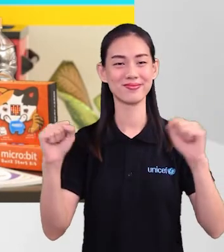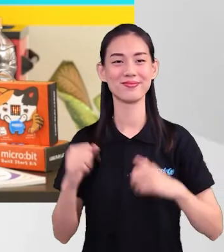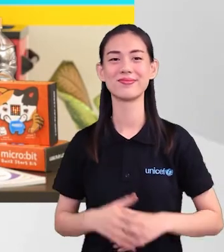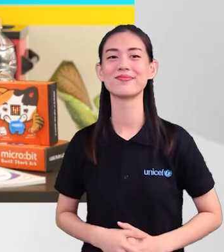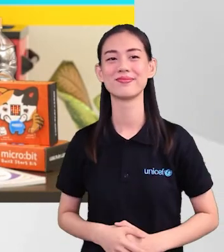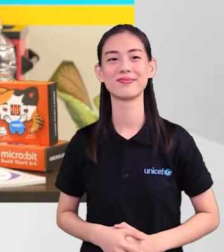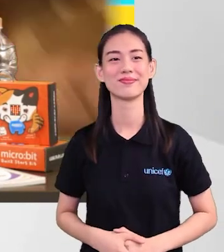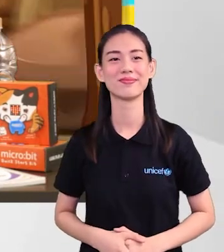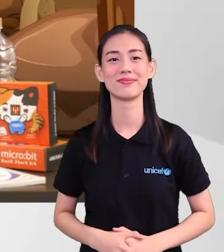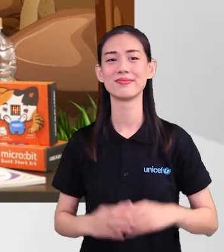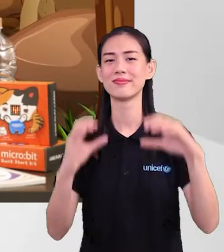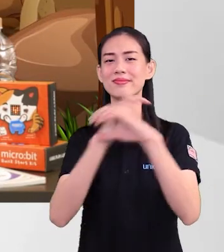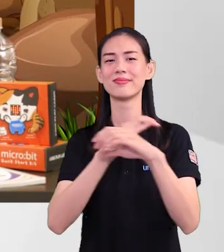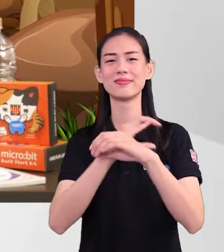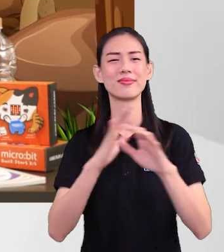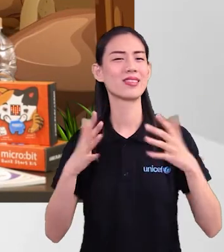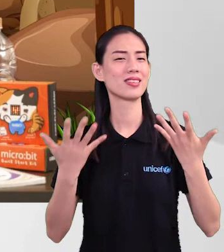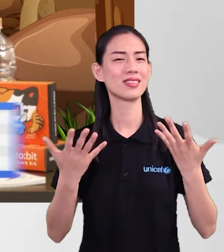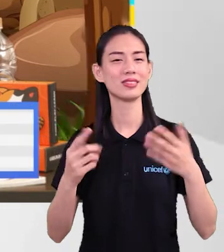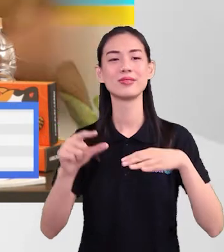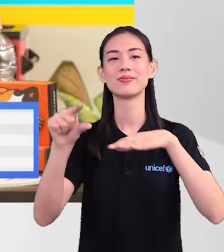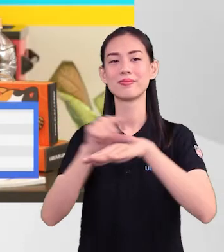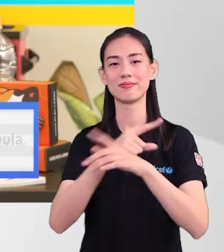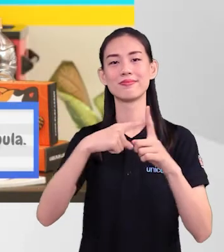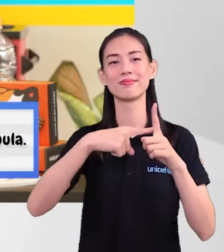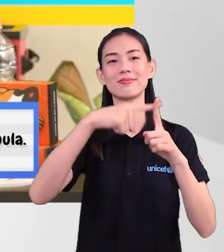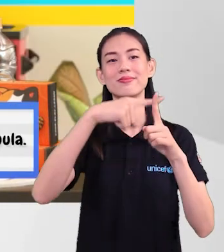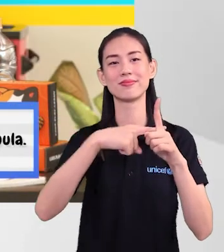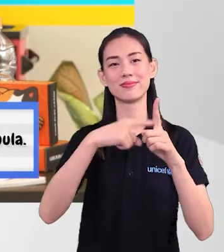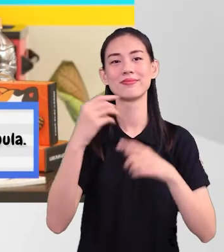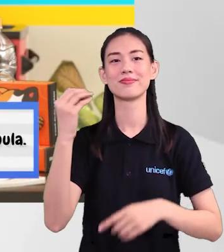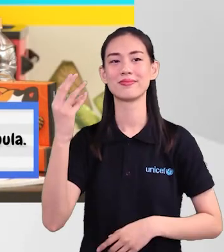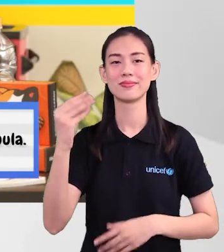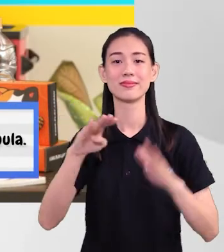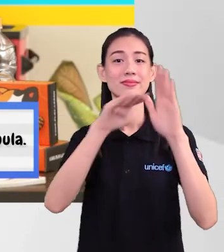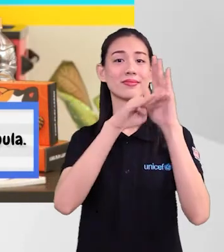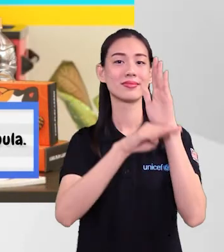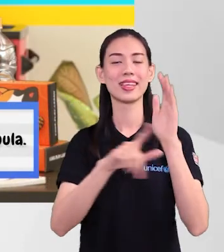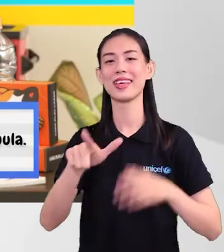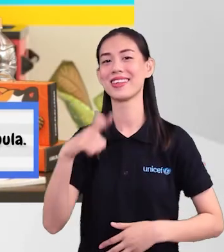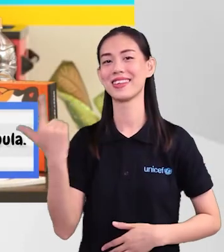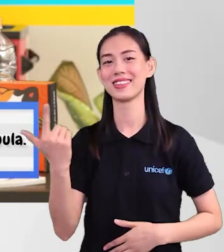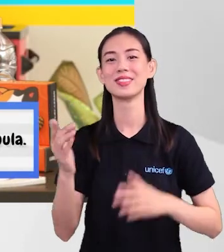tidak kelihatan dari depan. Projek beruang dah siap. Sebagai cabaran, cuba gunakan pendirian suhu dan